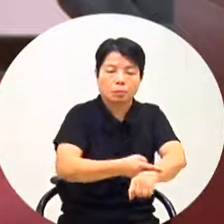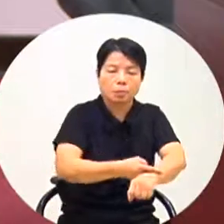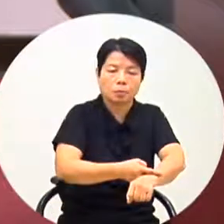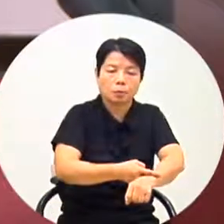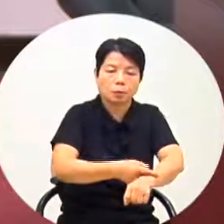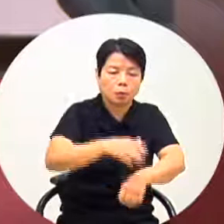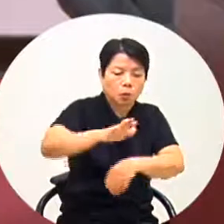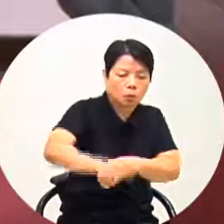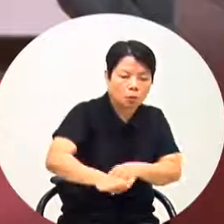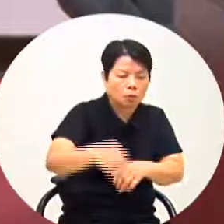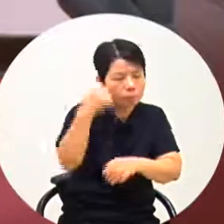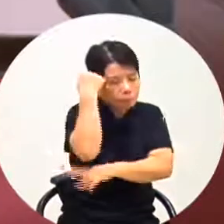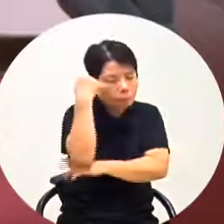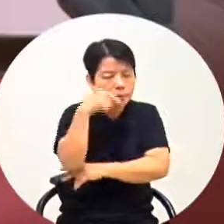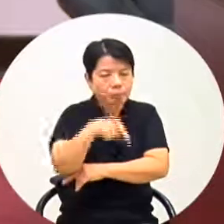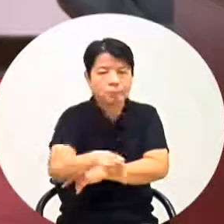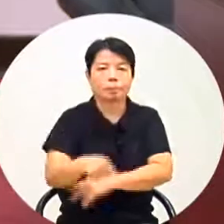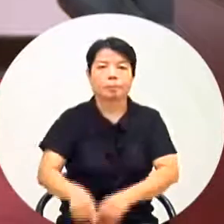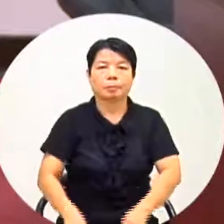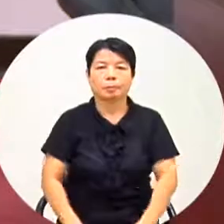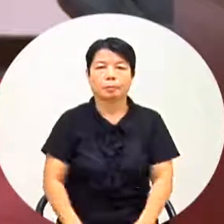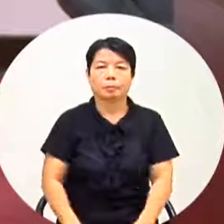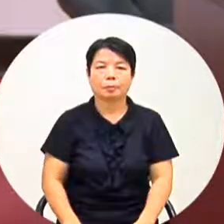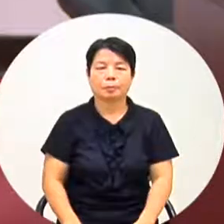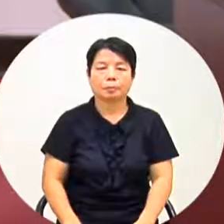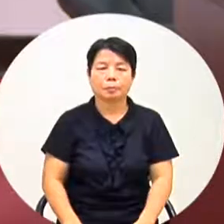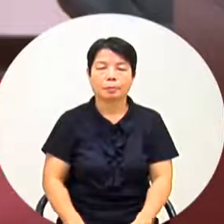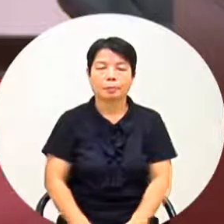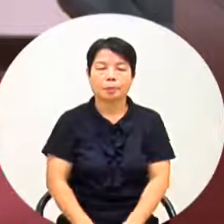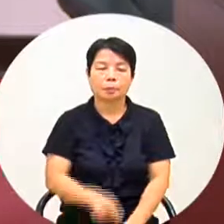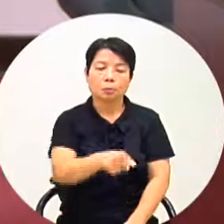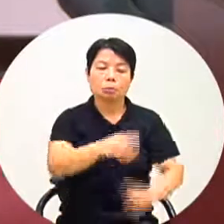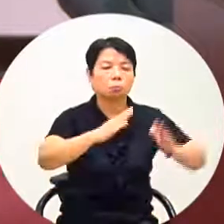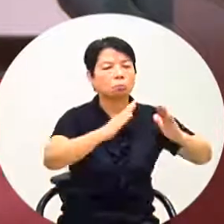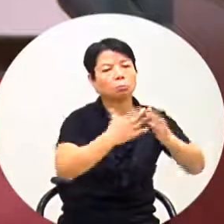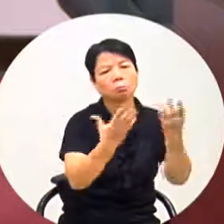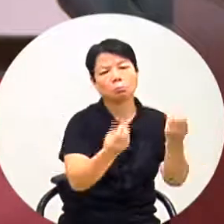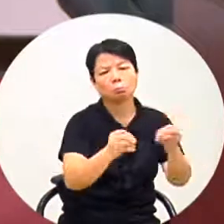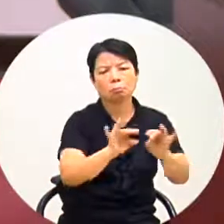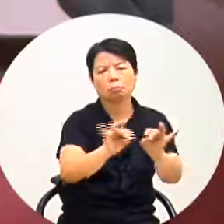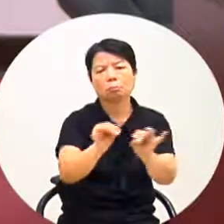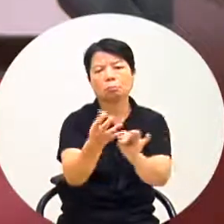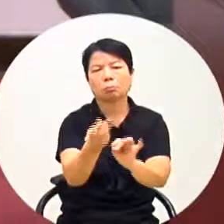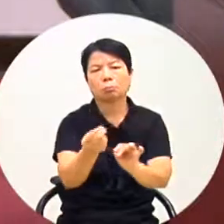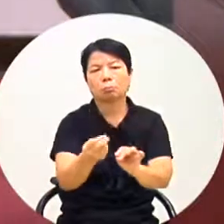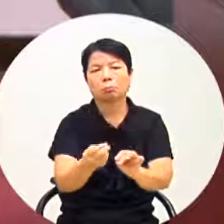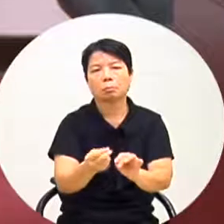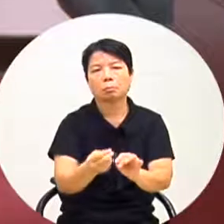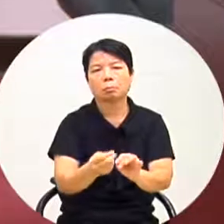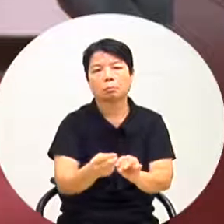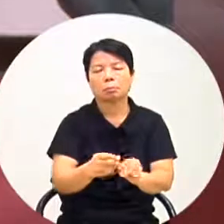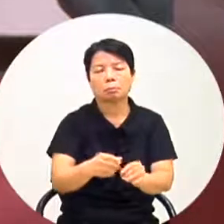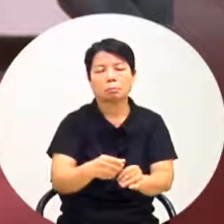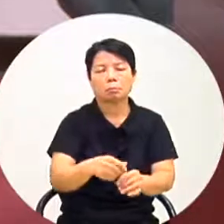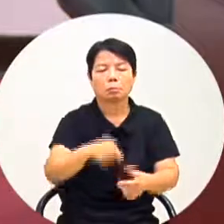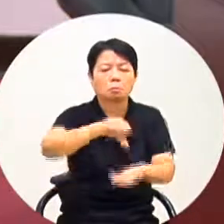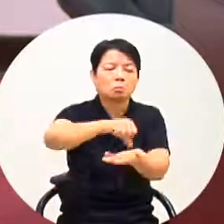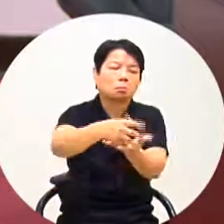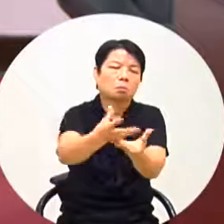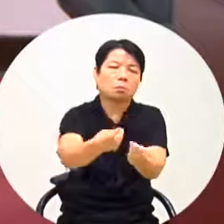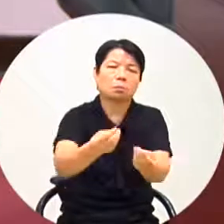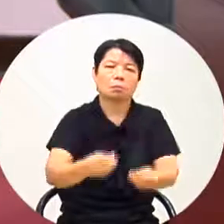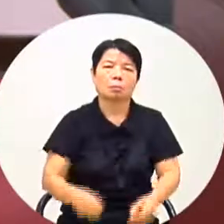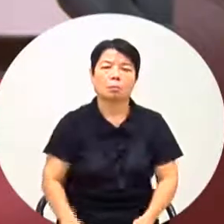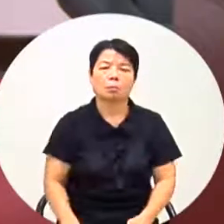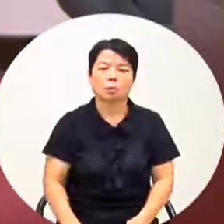这里的居民，他没有房屋、没有土地的生产户，你们又怎么样的一个